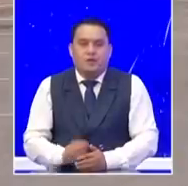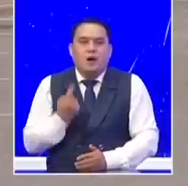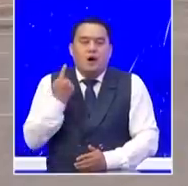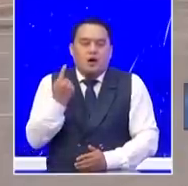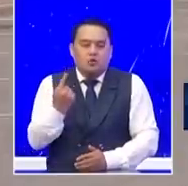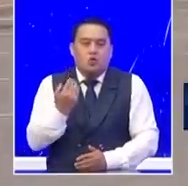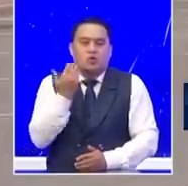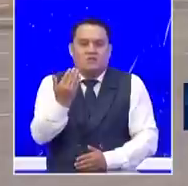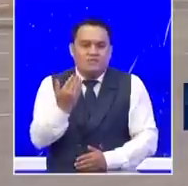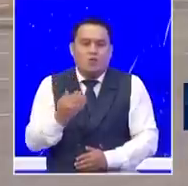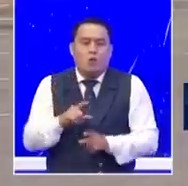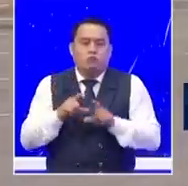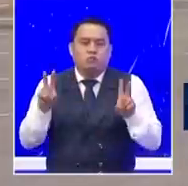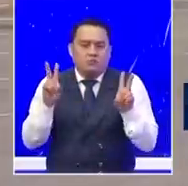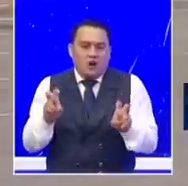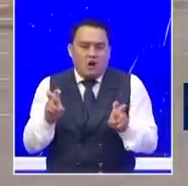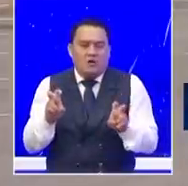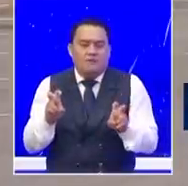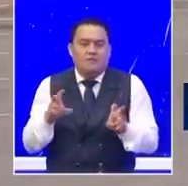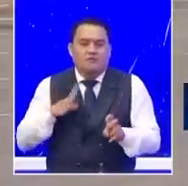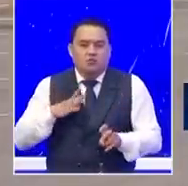жизненных философий – это была философия айкидо,